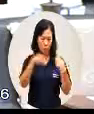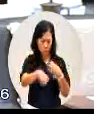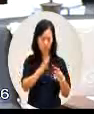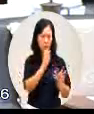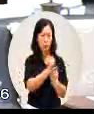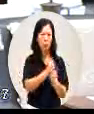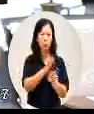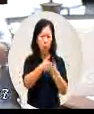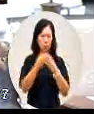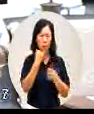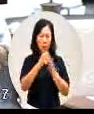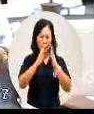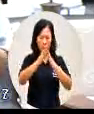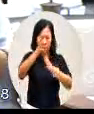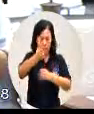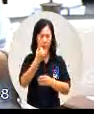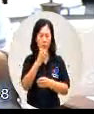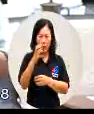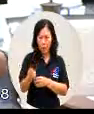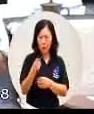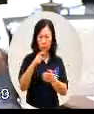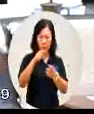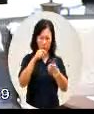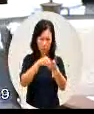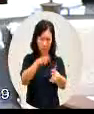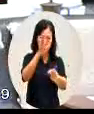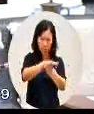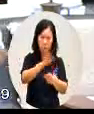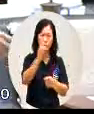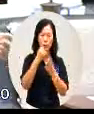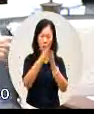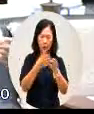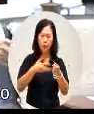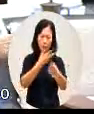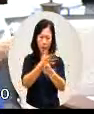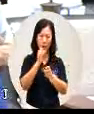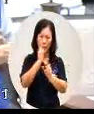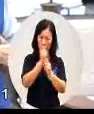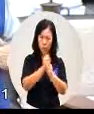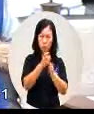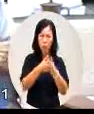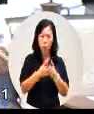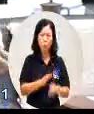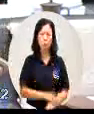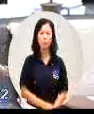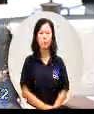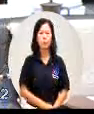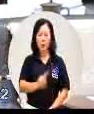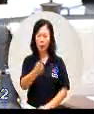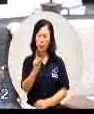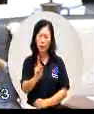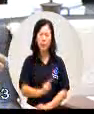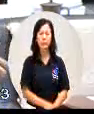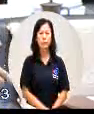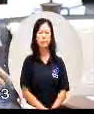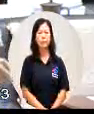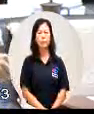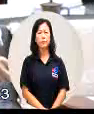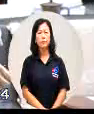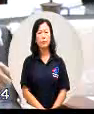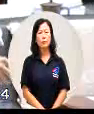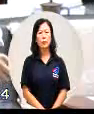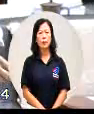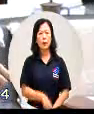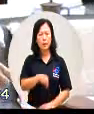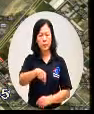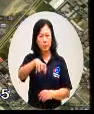哈，来争取补助这个经费来开发了哈。啊，我的理由哈，再看下面的，这